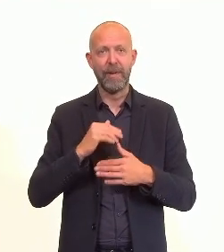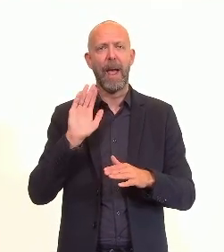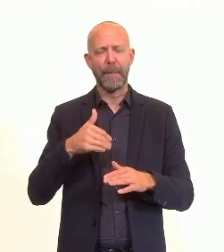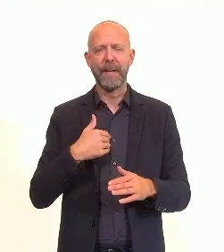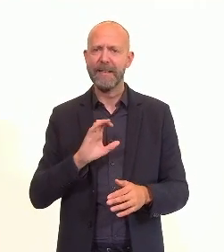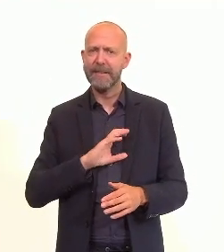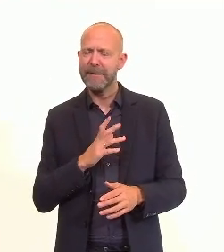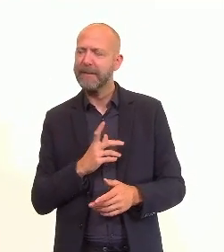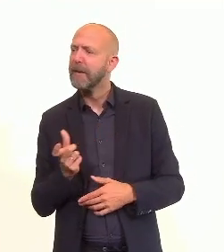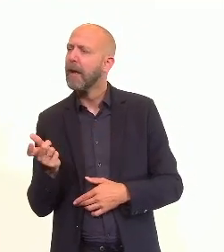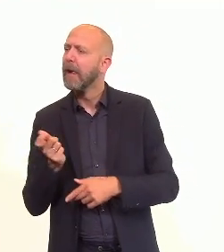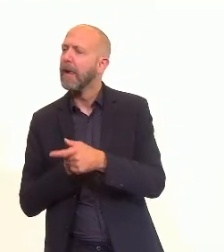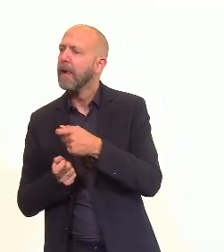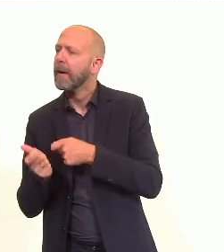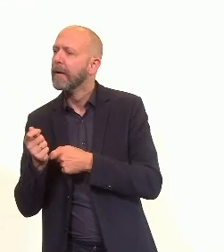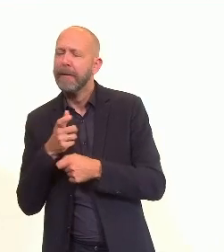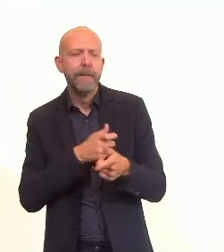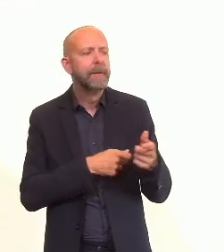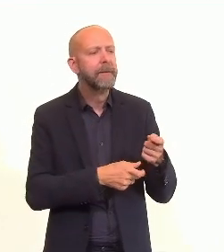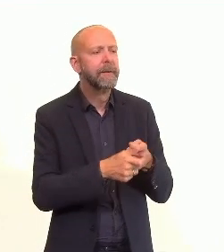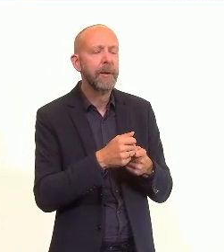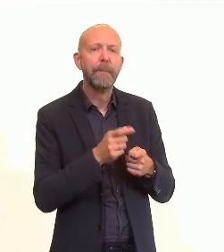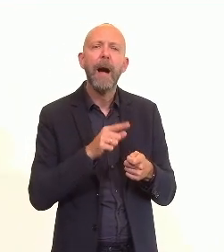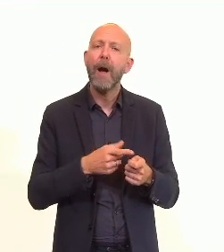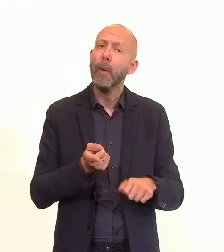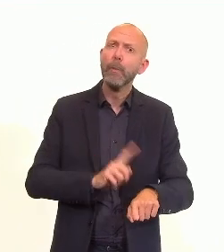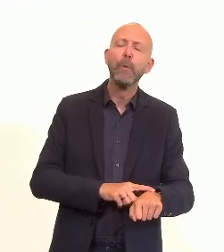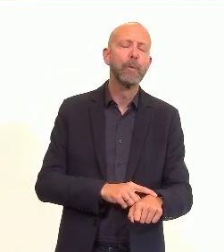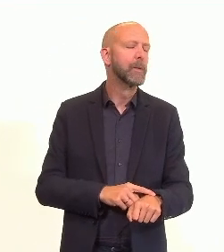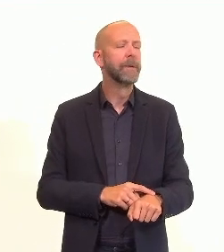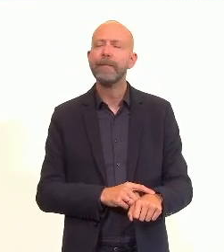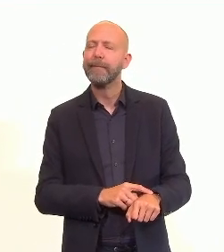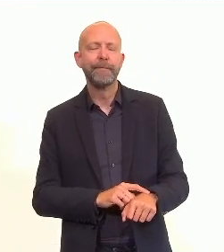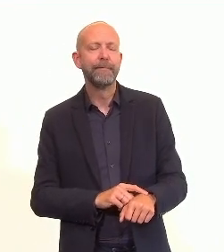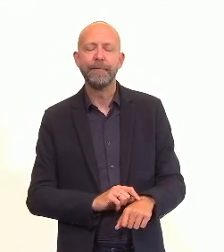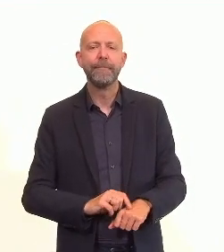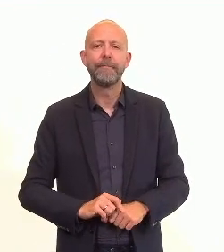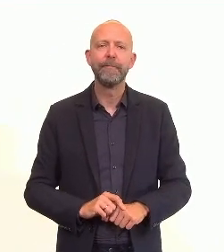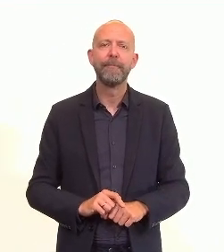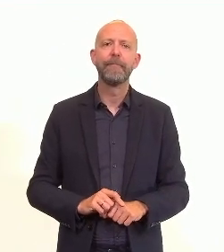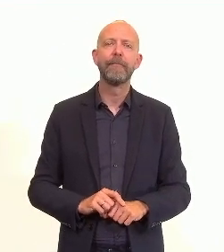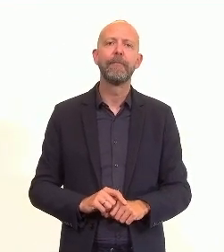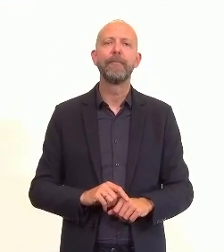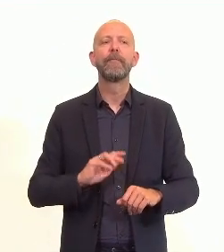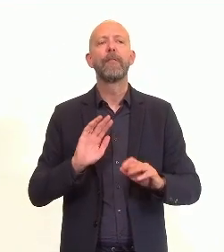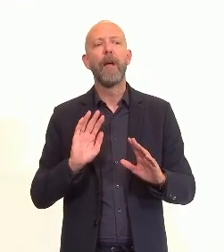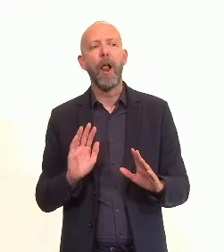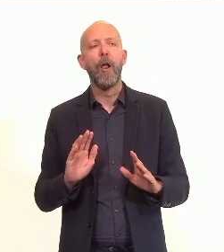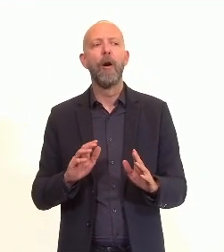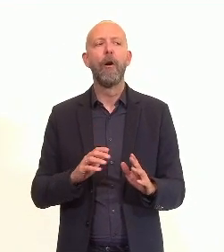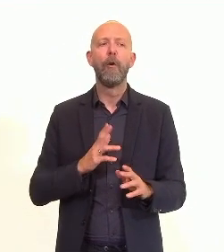mais ça ne démarre pas de suite. Alors la psy lance un petit